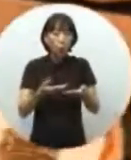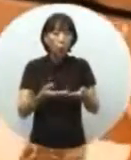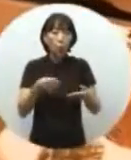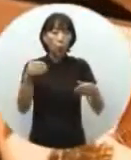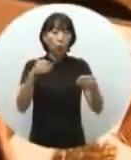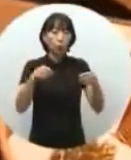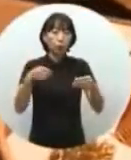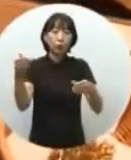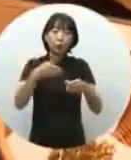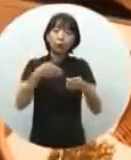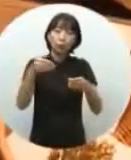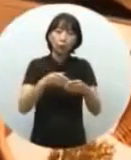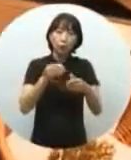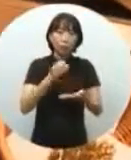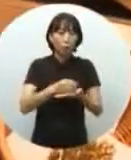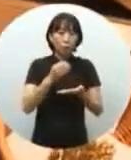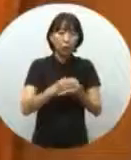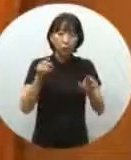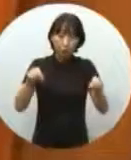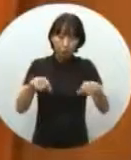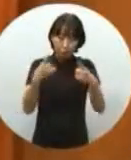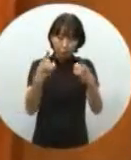るお茶の専門店。